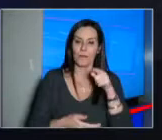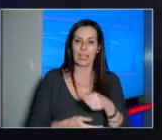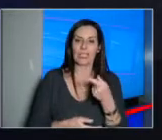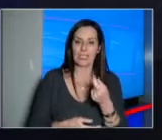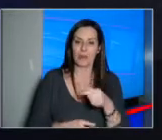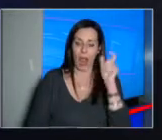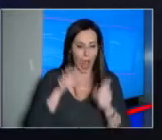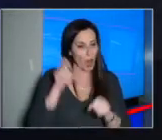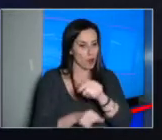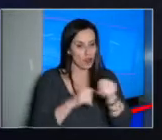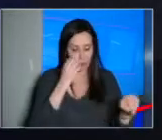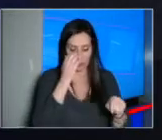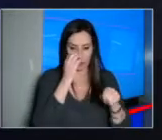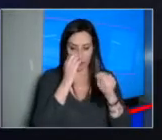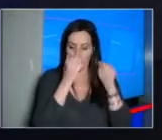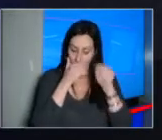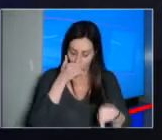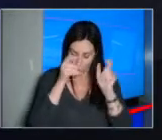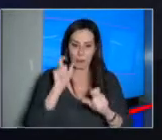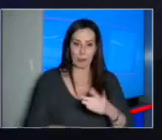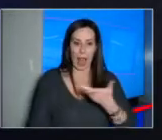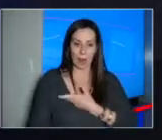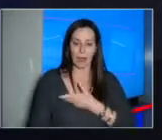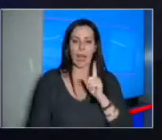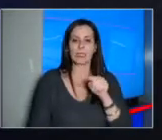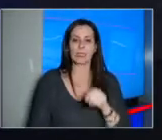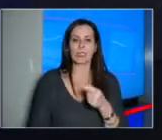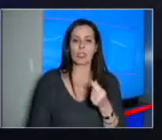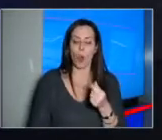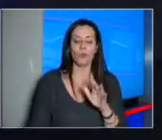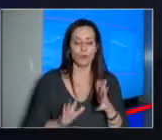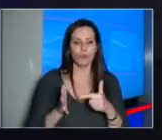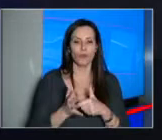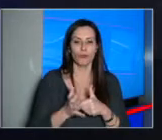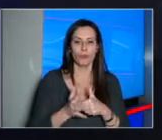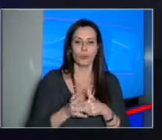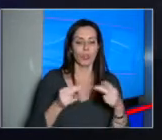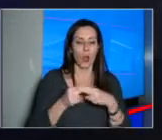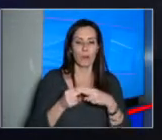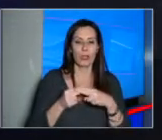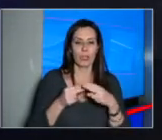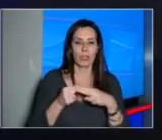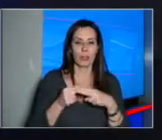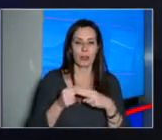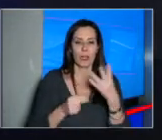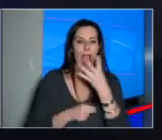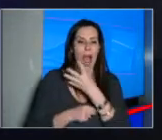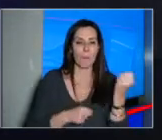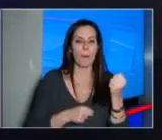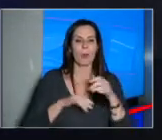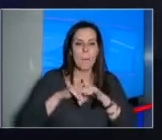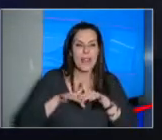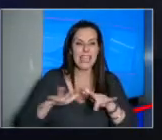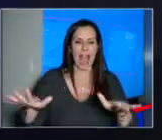כספי המבוטחים ומגיעים בדין למבוטחים, אזי מדובר בסכום מצטבר שנושק לקרוב ל-400 מיליארד